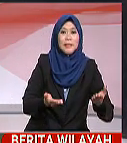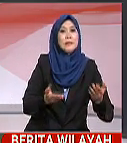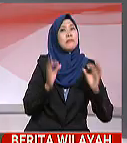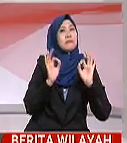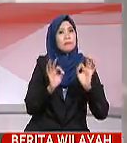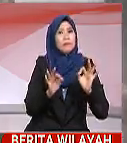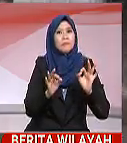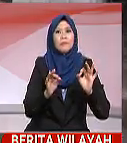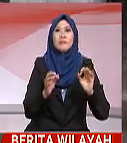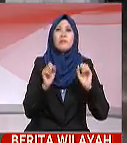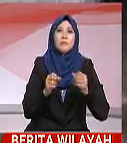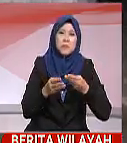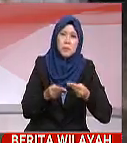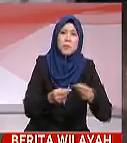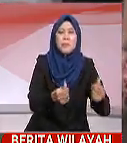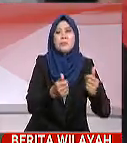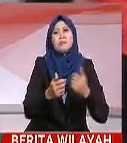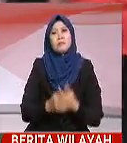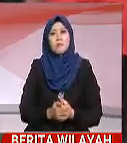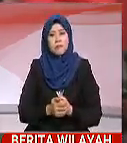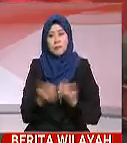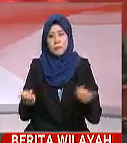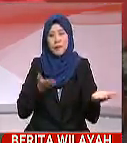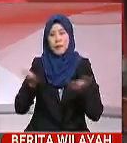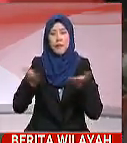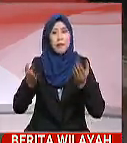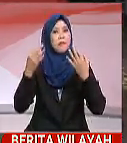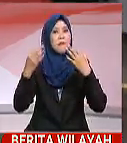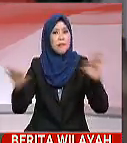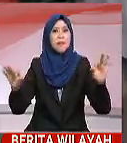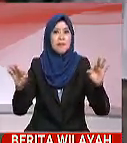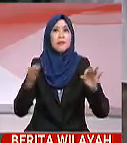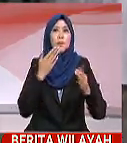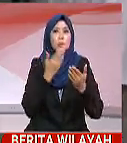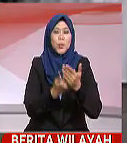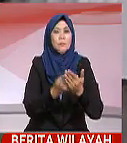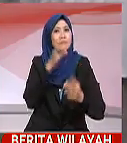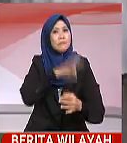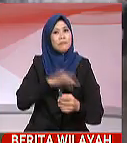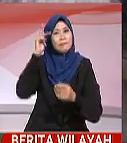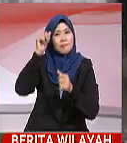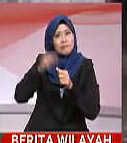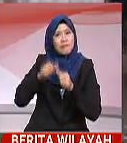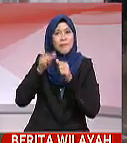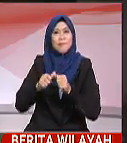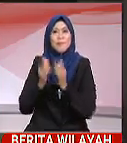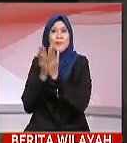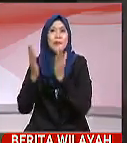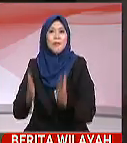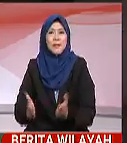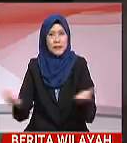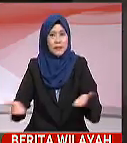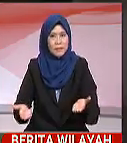semua permasalahan. Pastinya perkhidmatan percuma ini amat bermakna dan akan menjadi kenangan terindah buat pelajar di